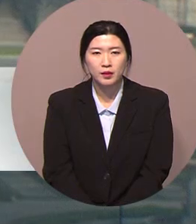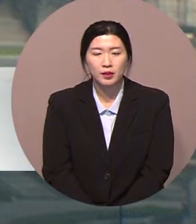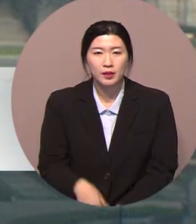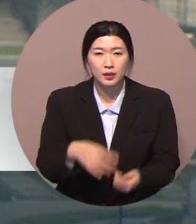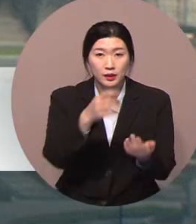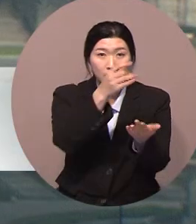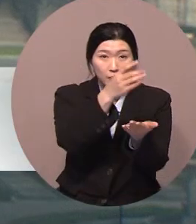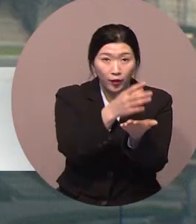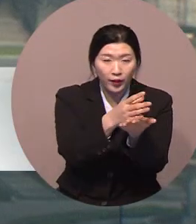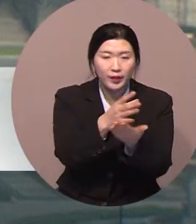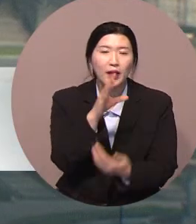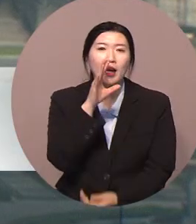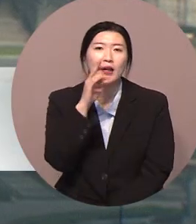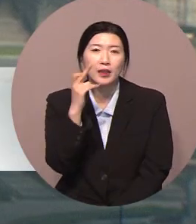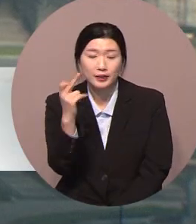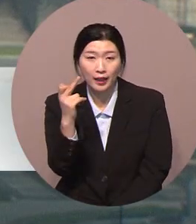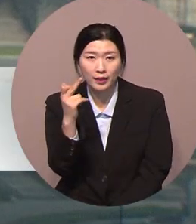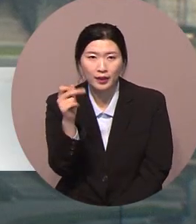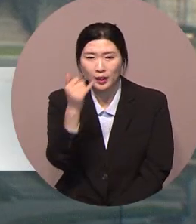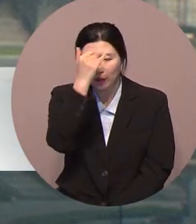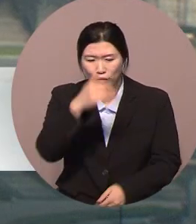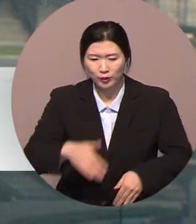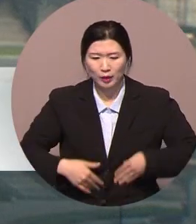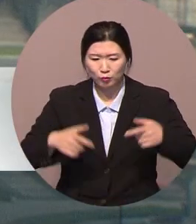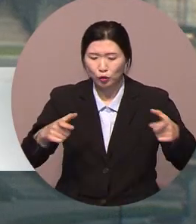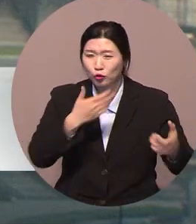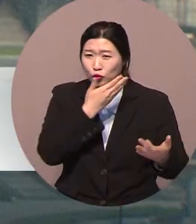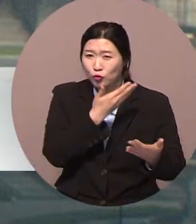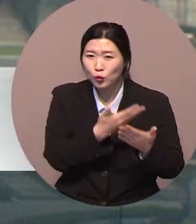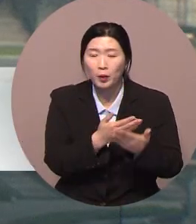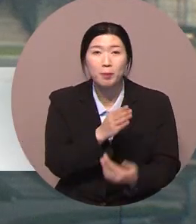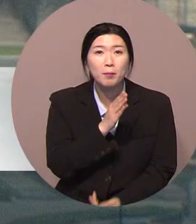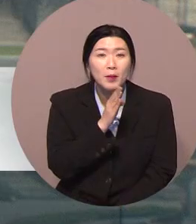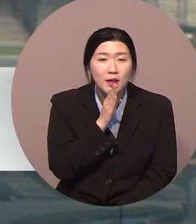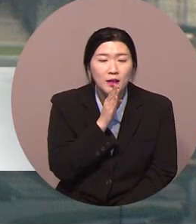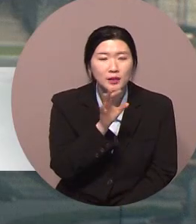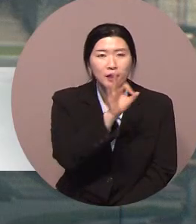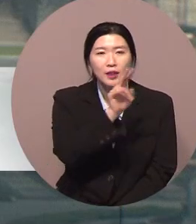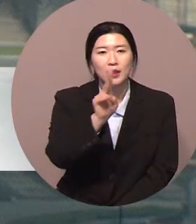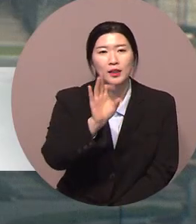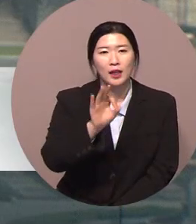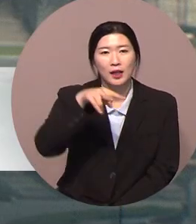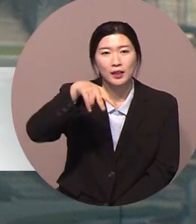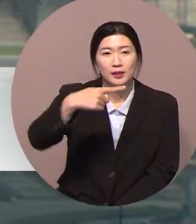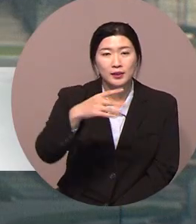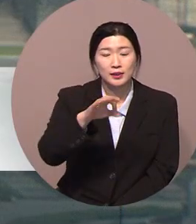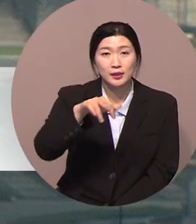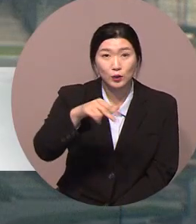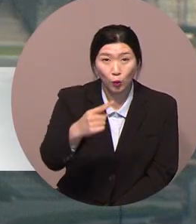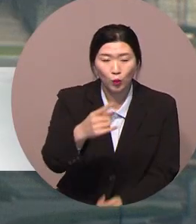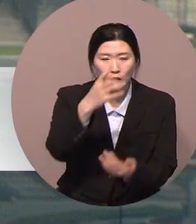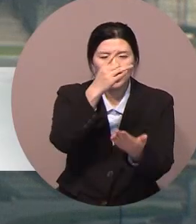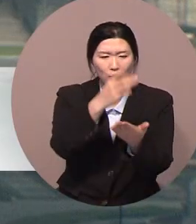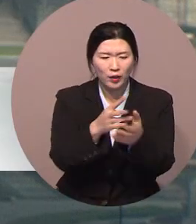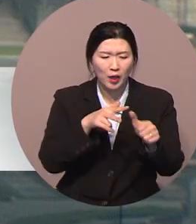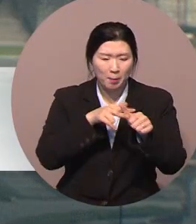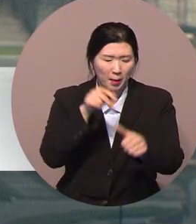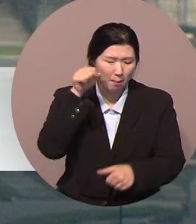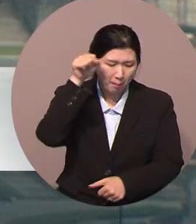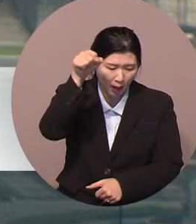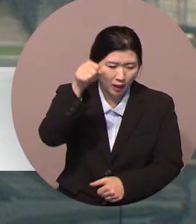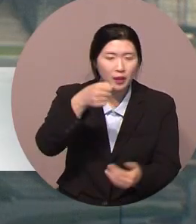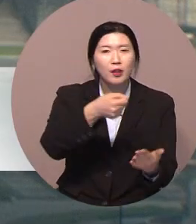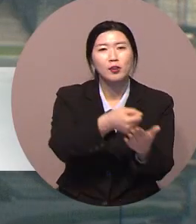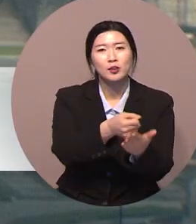천안과 아산은 충남지역 핵심 선거 구죠 양승조 전 충남지사가 이번 총선에서 천안을 출마를 선언하는